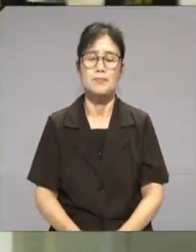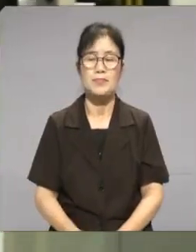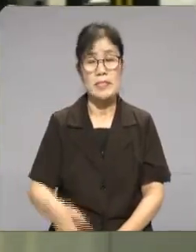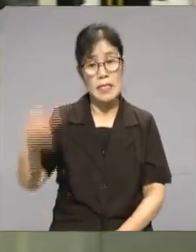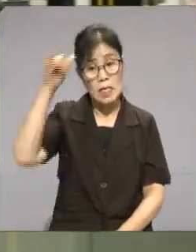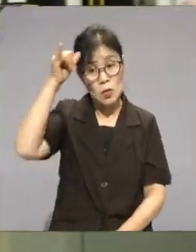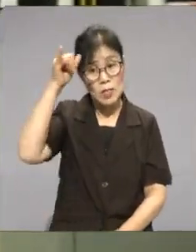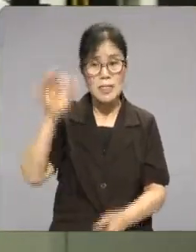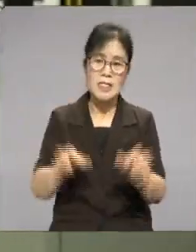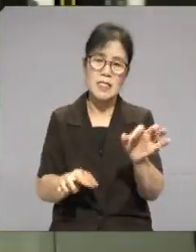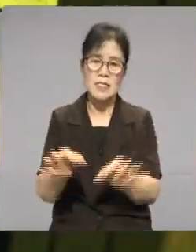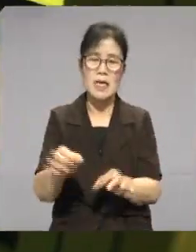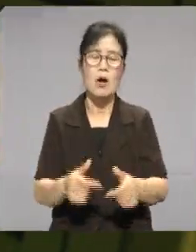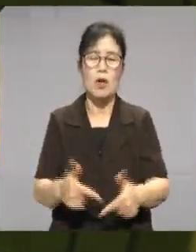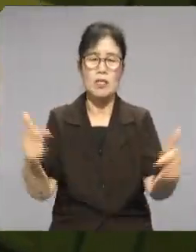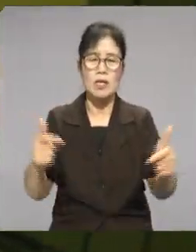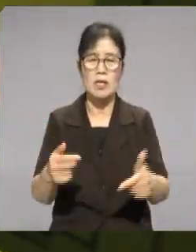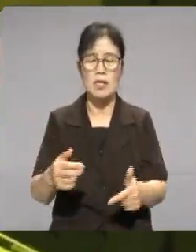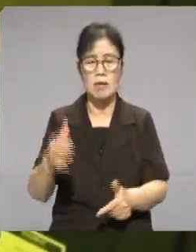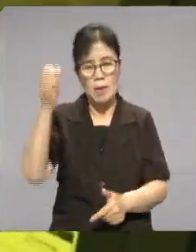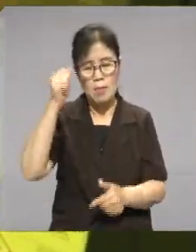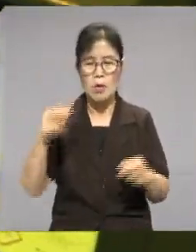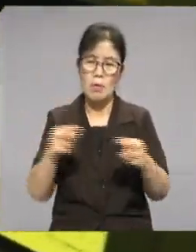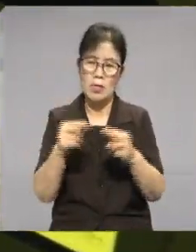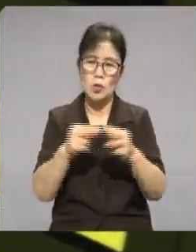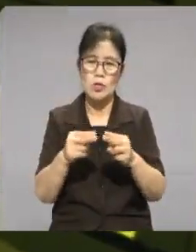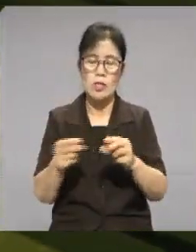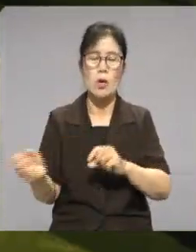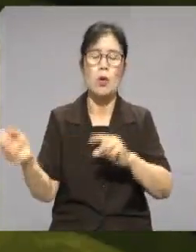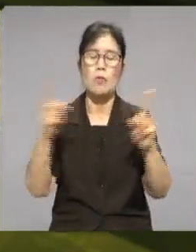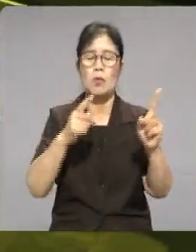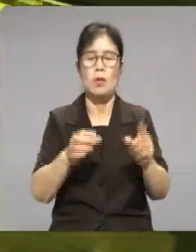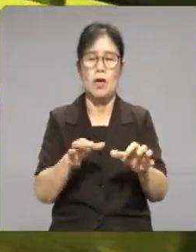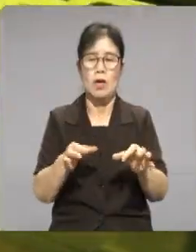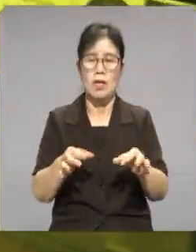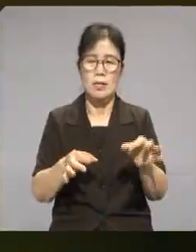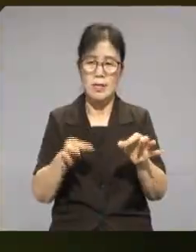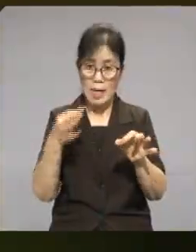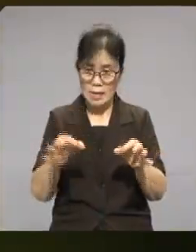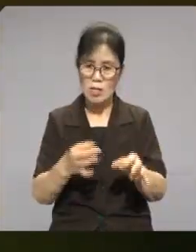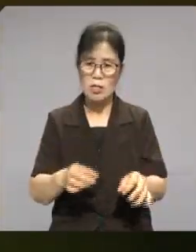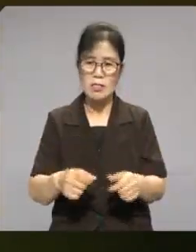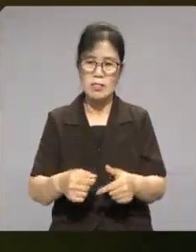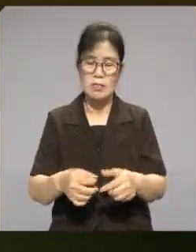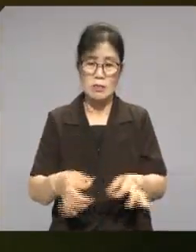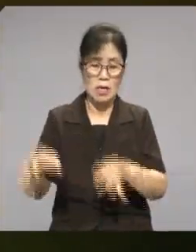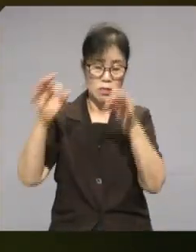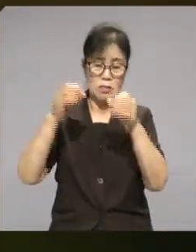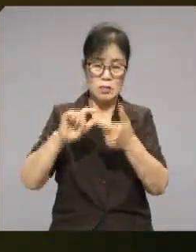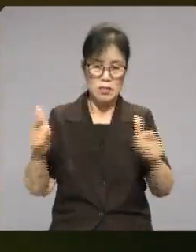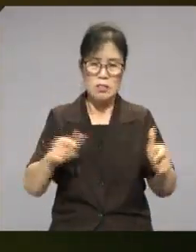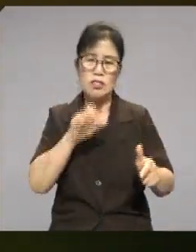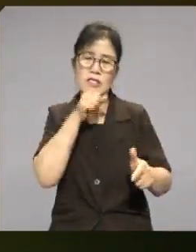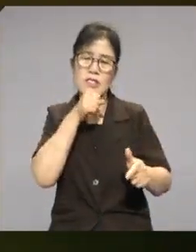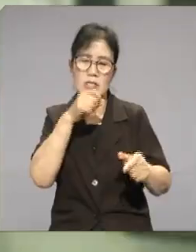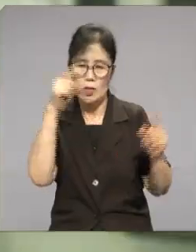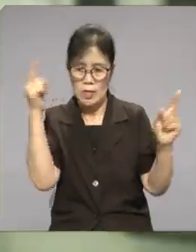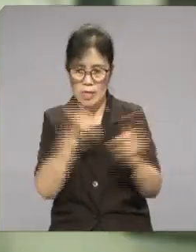인공지능 시장 확대에 따른 메모리 반도체 수요 회복과 가격 상승 등으로 반도체 부분의 실적 개선이